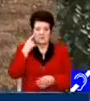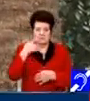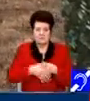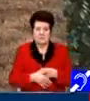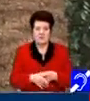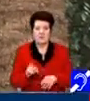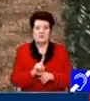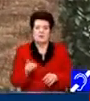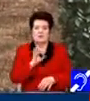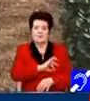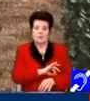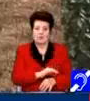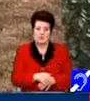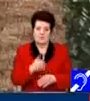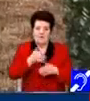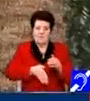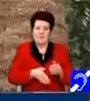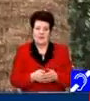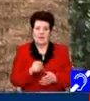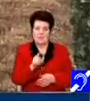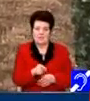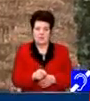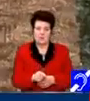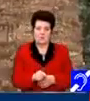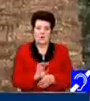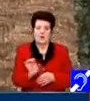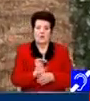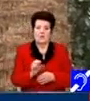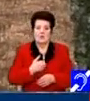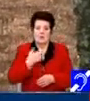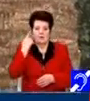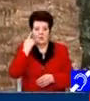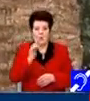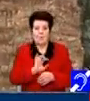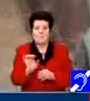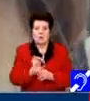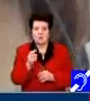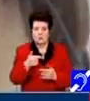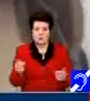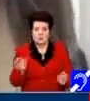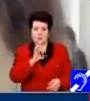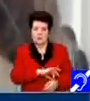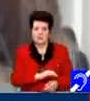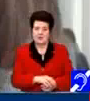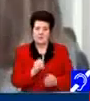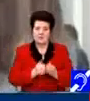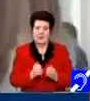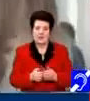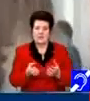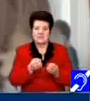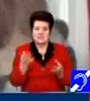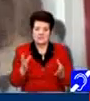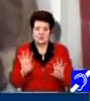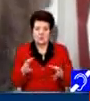cam ce o să folosim în final, pentru produs final, pentru că, după părerea mea, e un produs care se poate folosi în fiecare zi